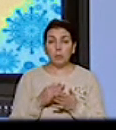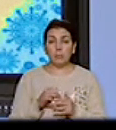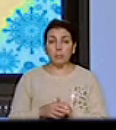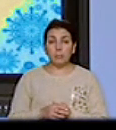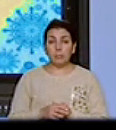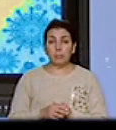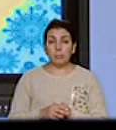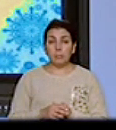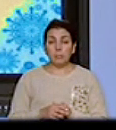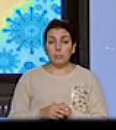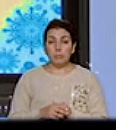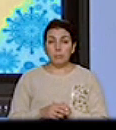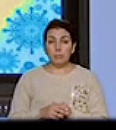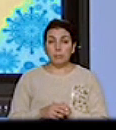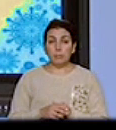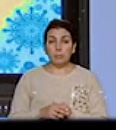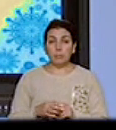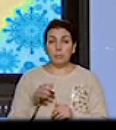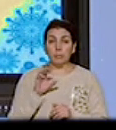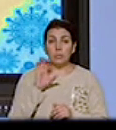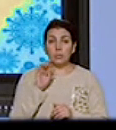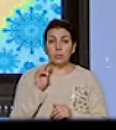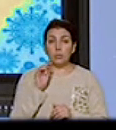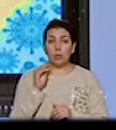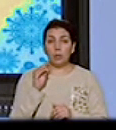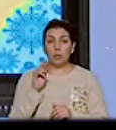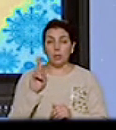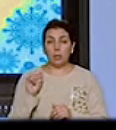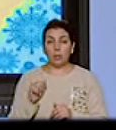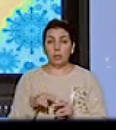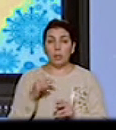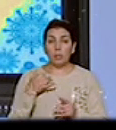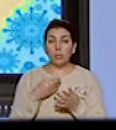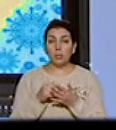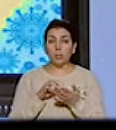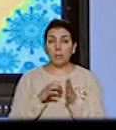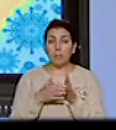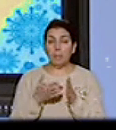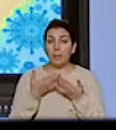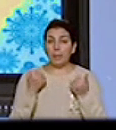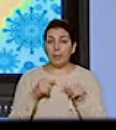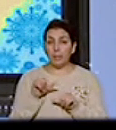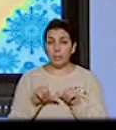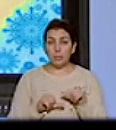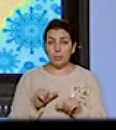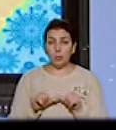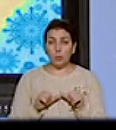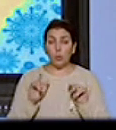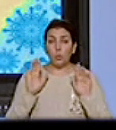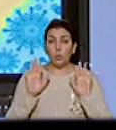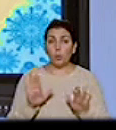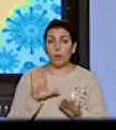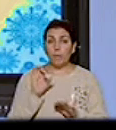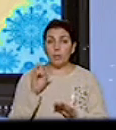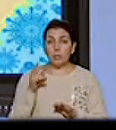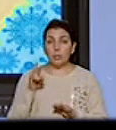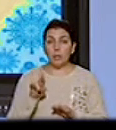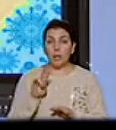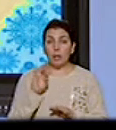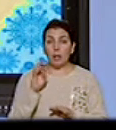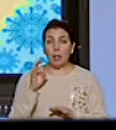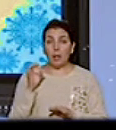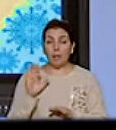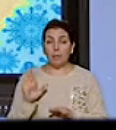котором. Считалка. В нашем классе нет лентяев, только Вася